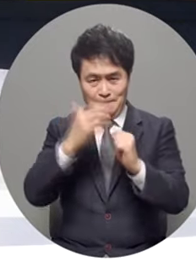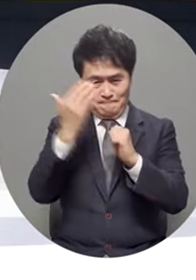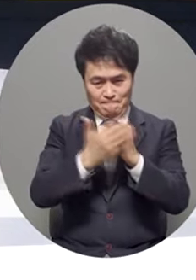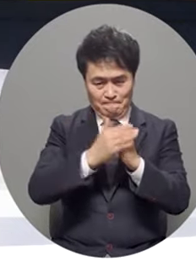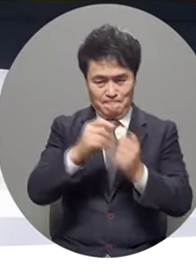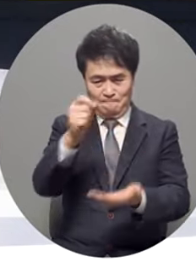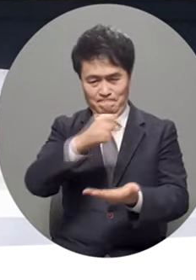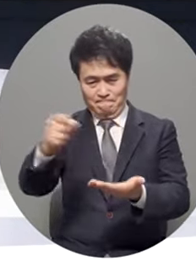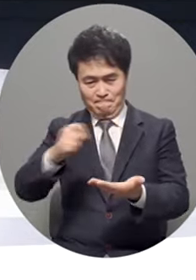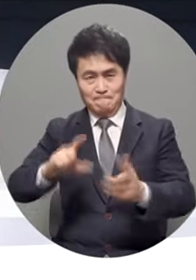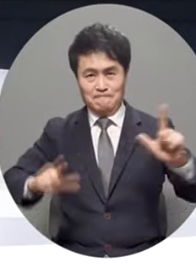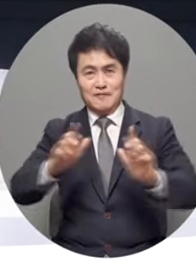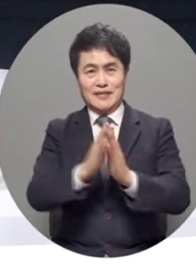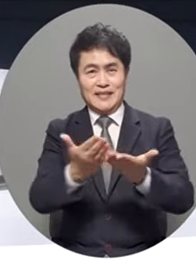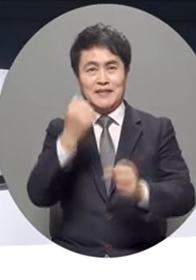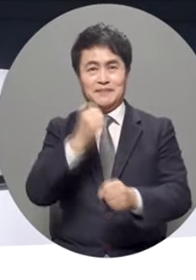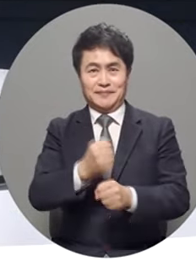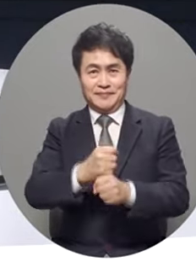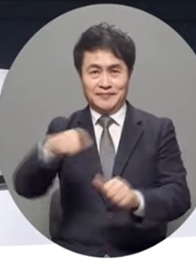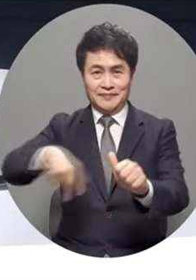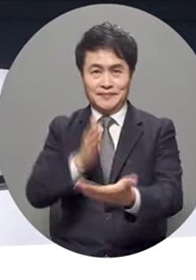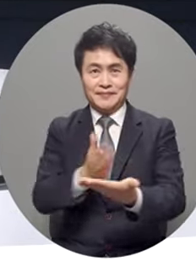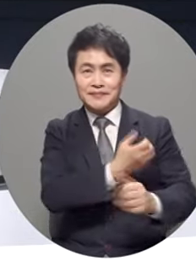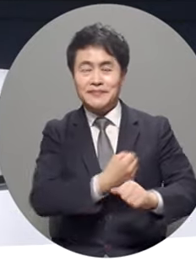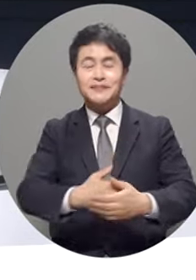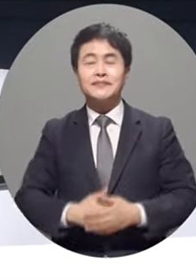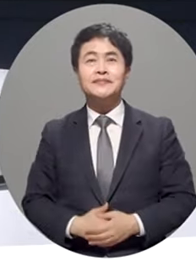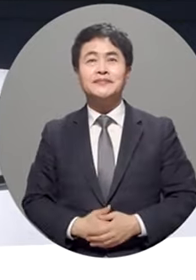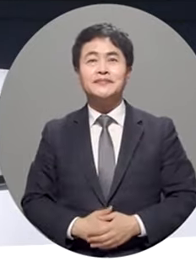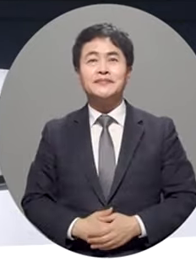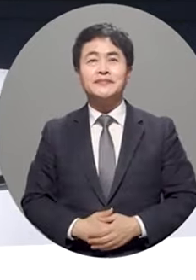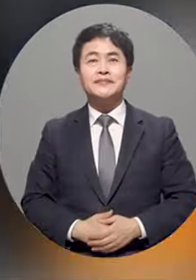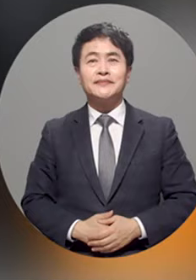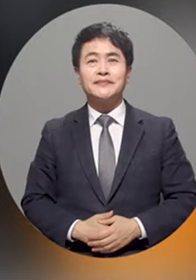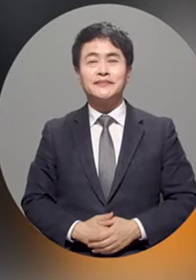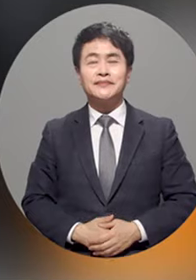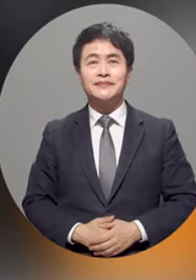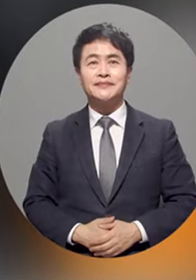수필집을 만들었다고 합니다. 김광현 기자가 다녀왔습니다.